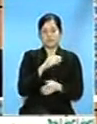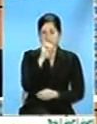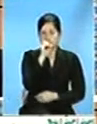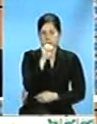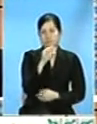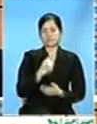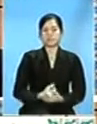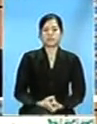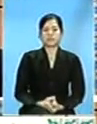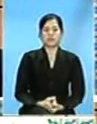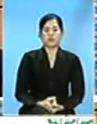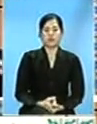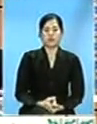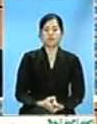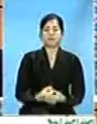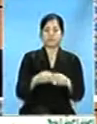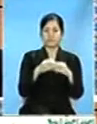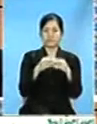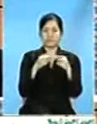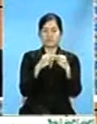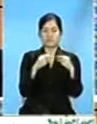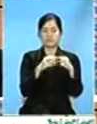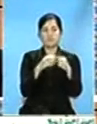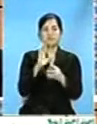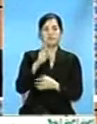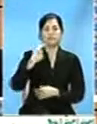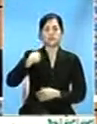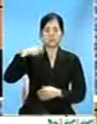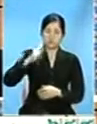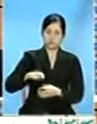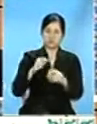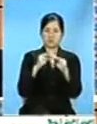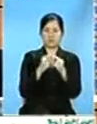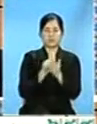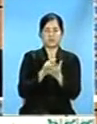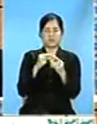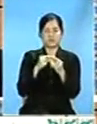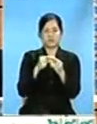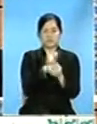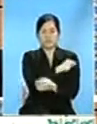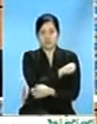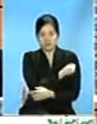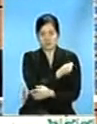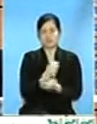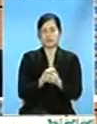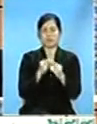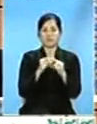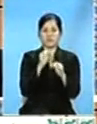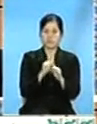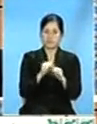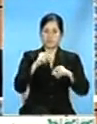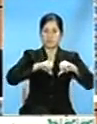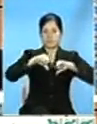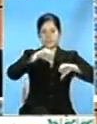ว้นะครับสภาทนายความด้านสาธารณสุขด้านการแพทย์ด้านครูด้านธนาคารด้านวิทยาศาสตร์เทคโนโล